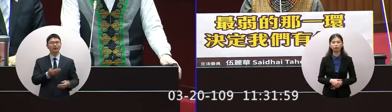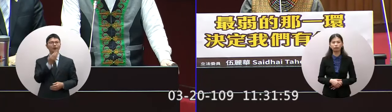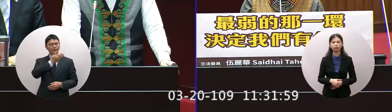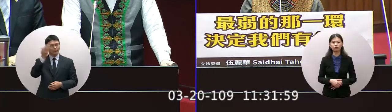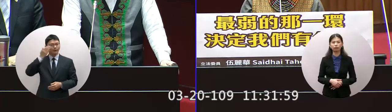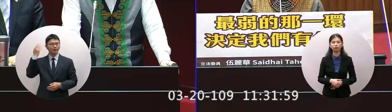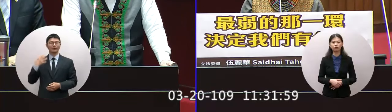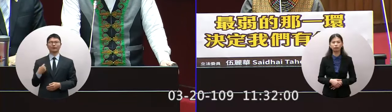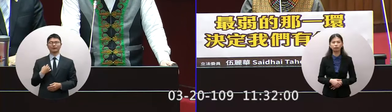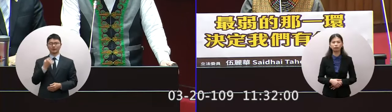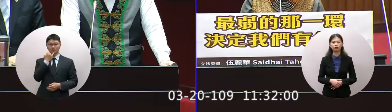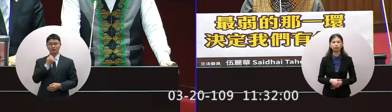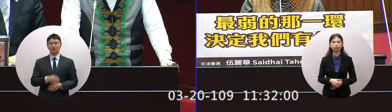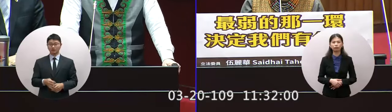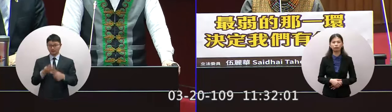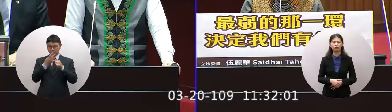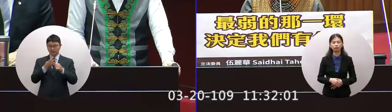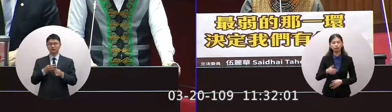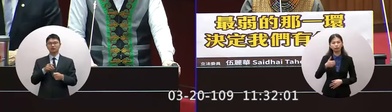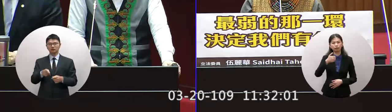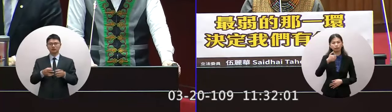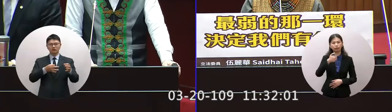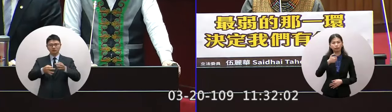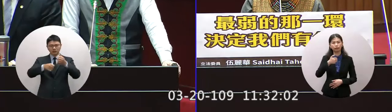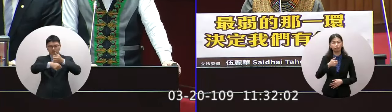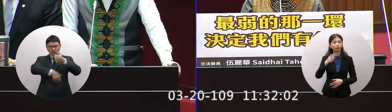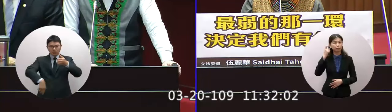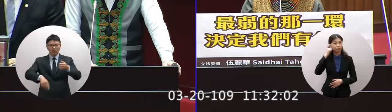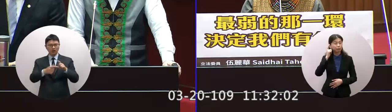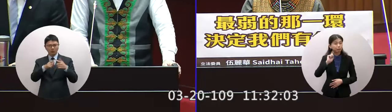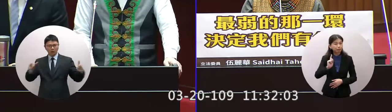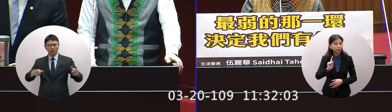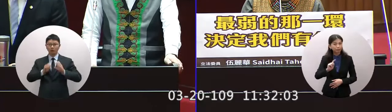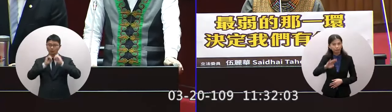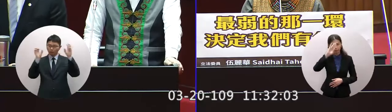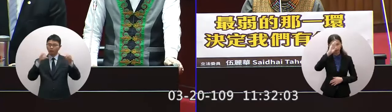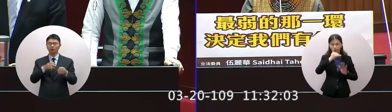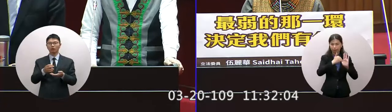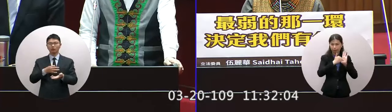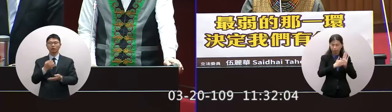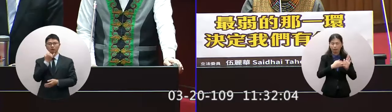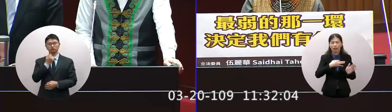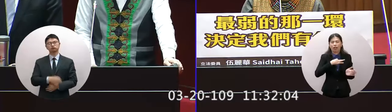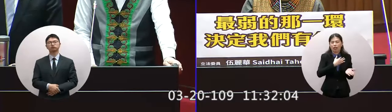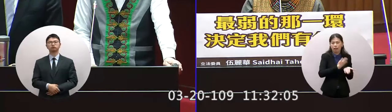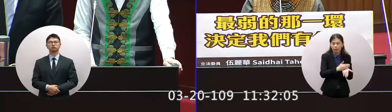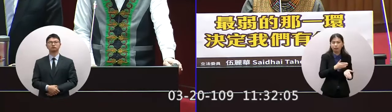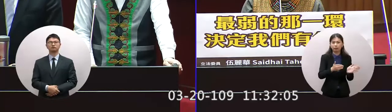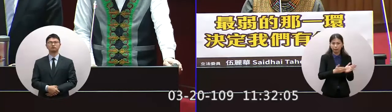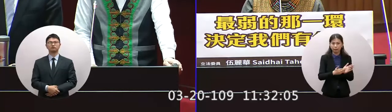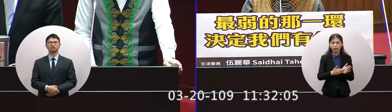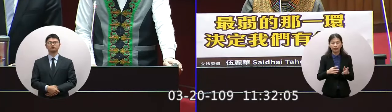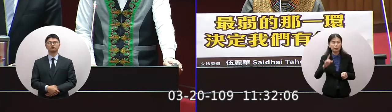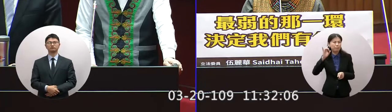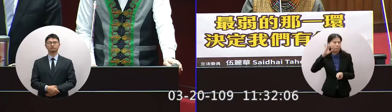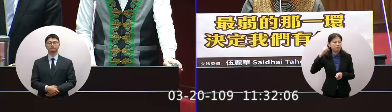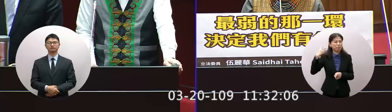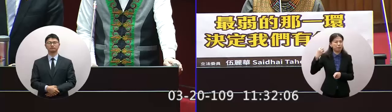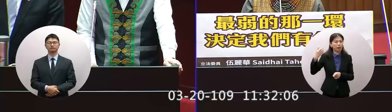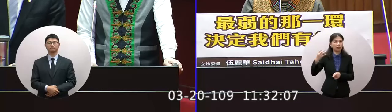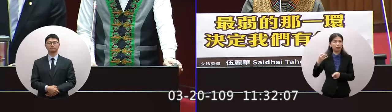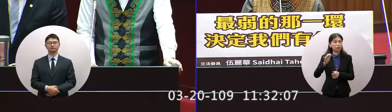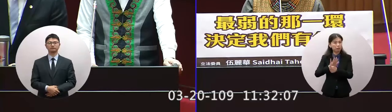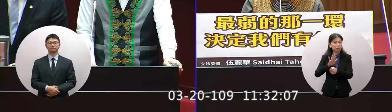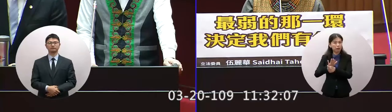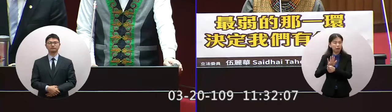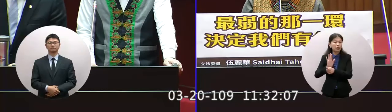业多元行销，我们会直接来推动。 谢谢。也就是说，除了防疫纾困之外，这一些创新方案也能